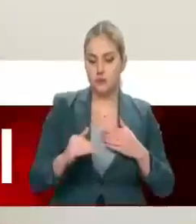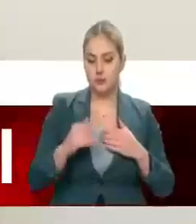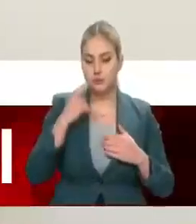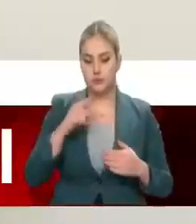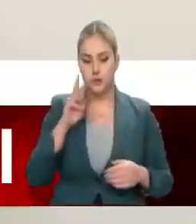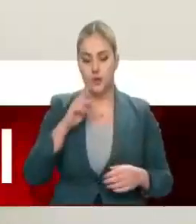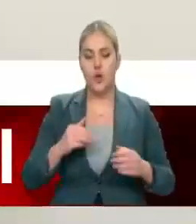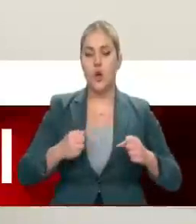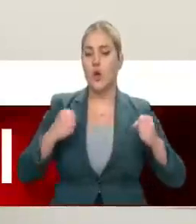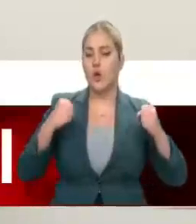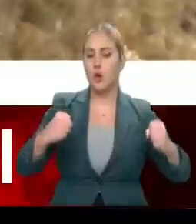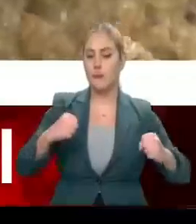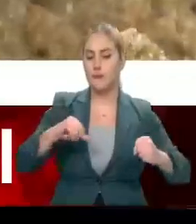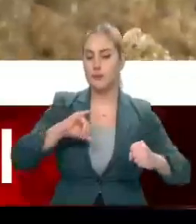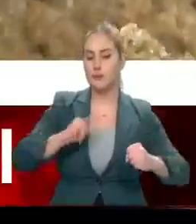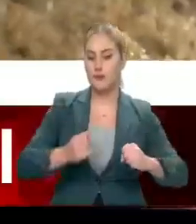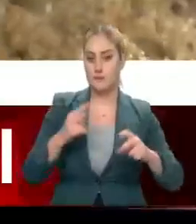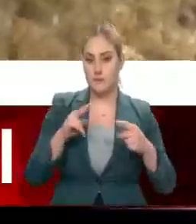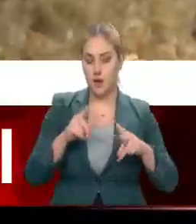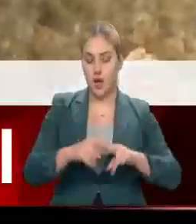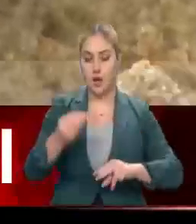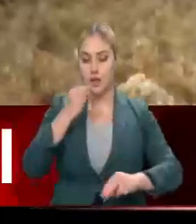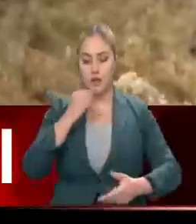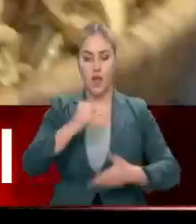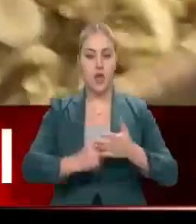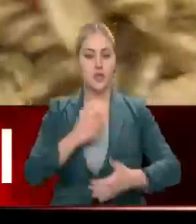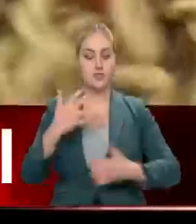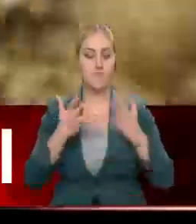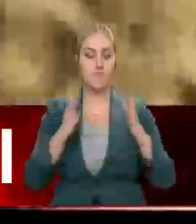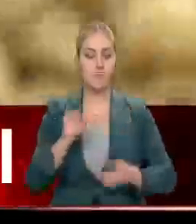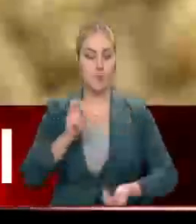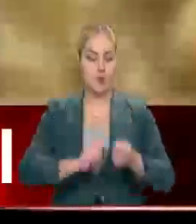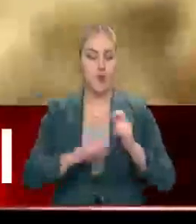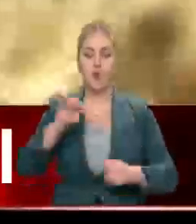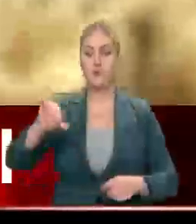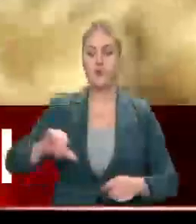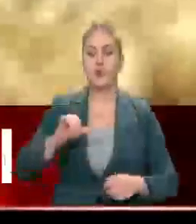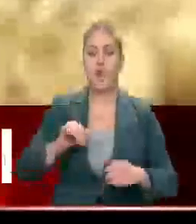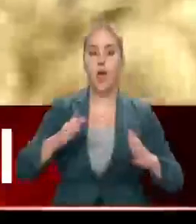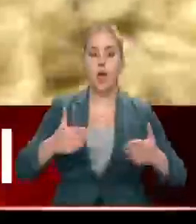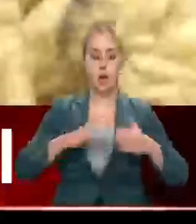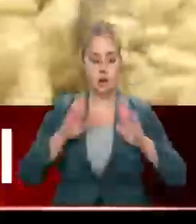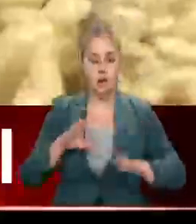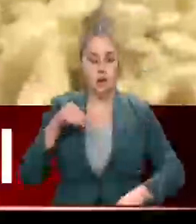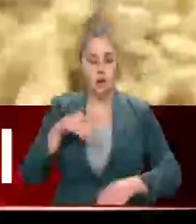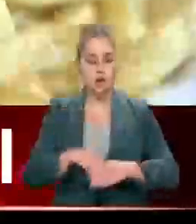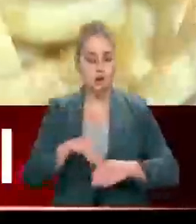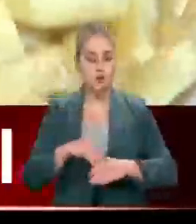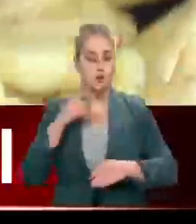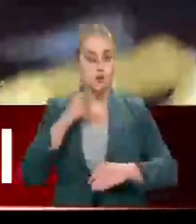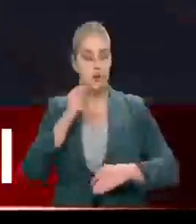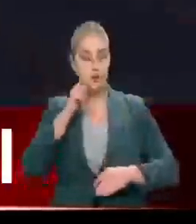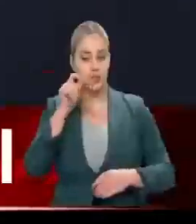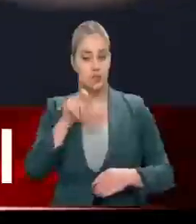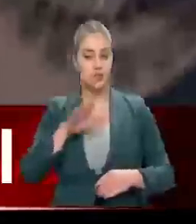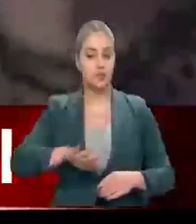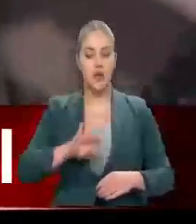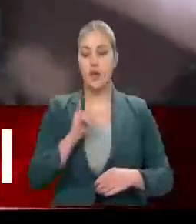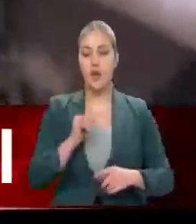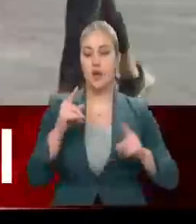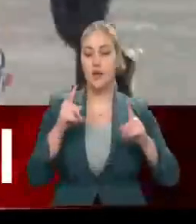bunda verilen obez vakalarda yediklerimizin enerjisi fazla tüketildiğinde yağ olarak depolandığı için kişilerde